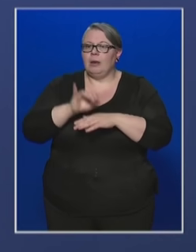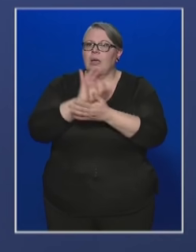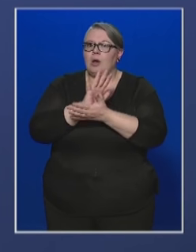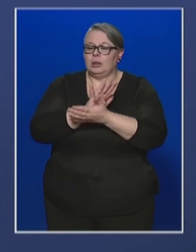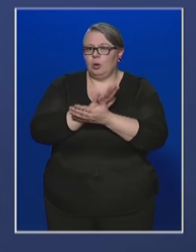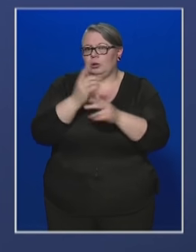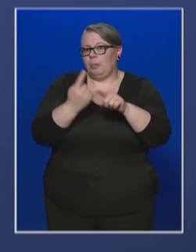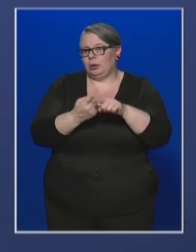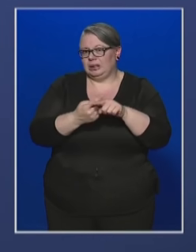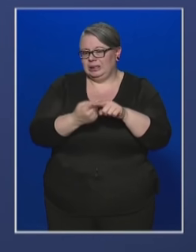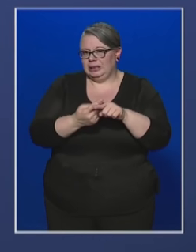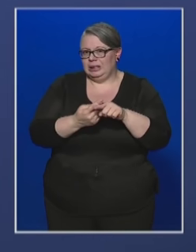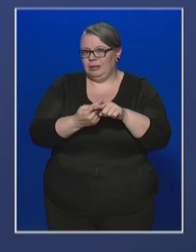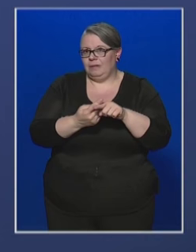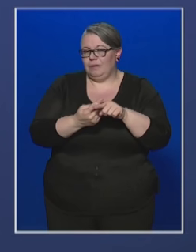igazolt pozitív